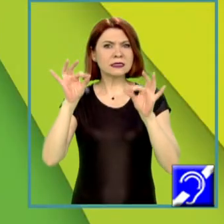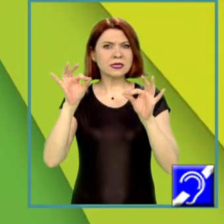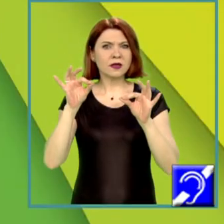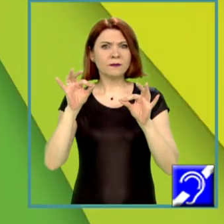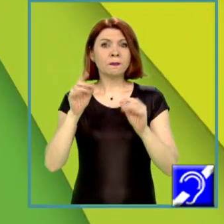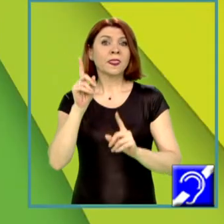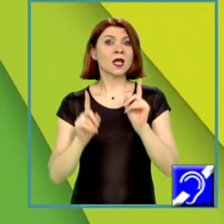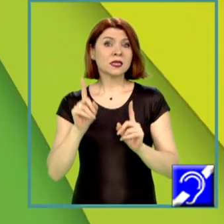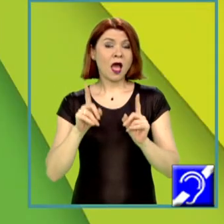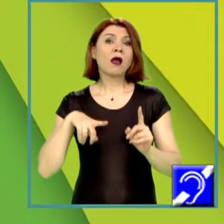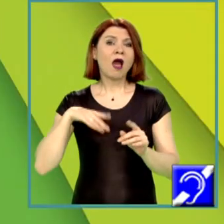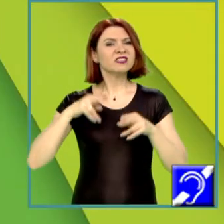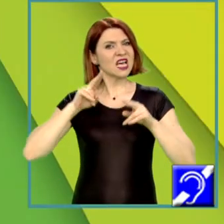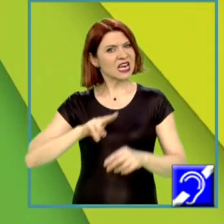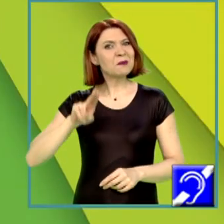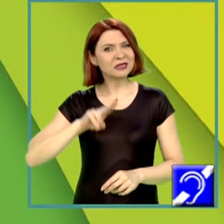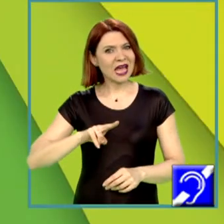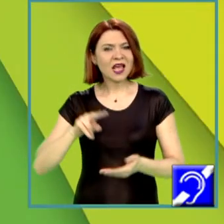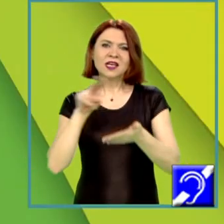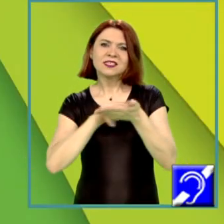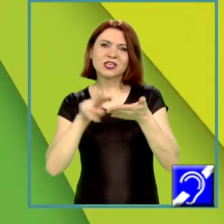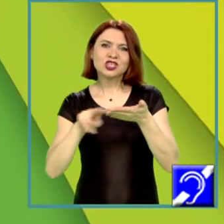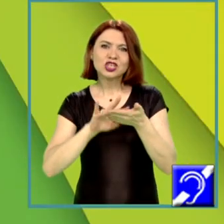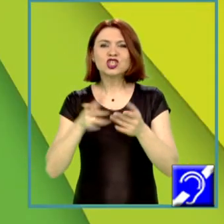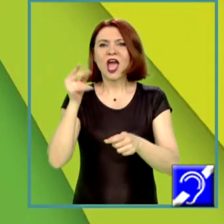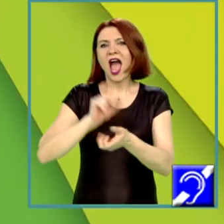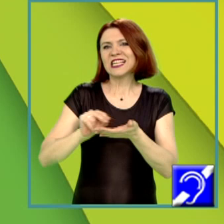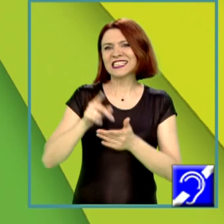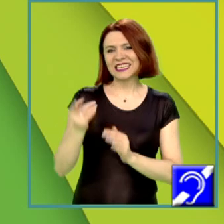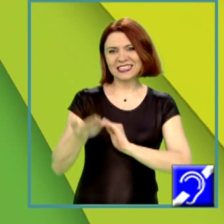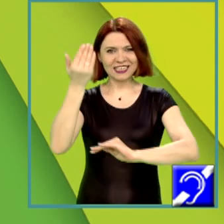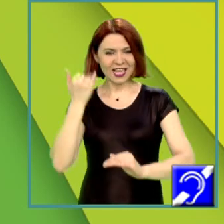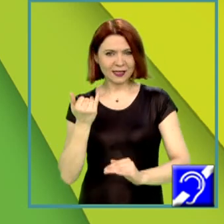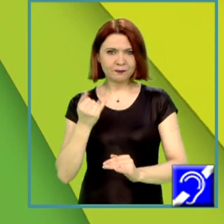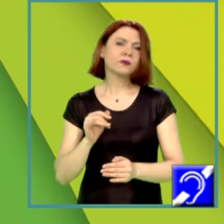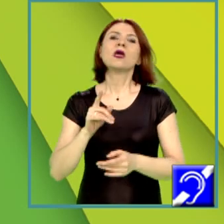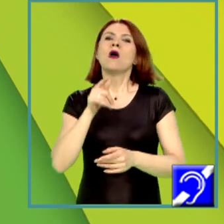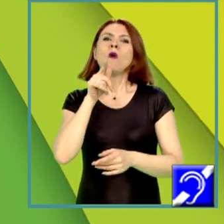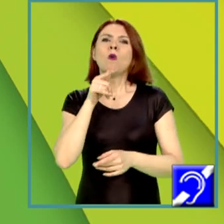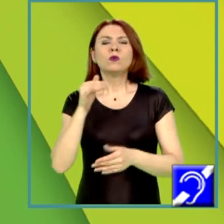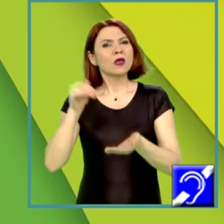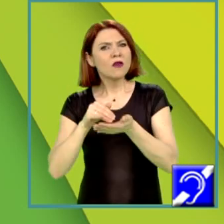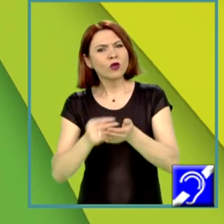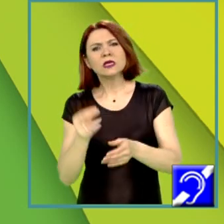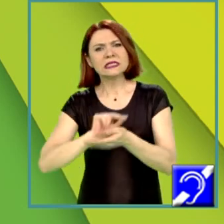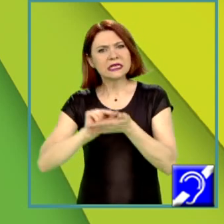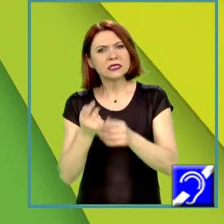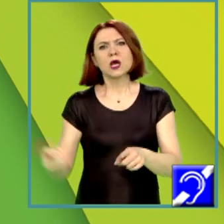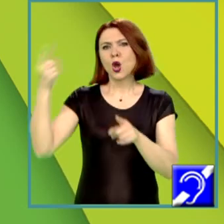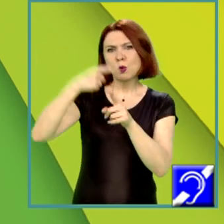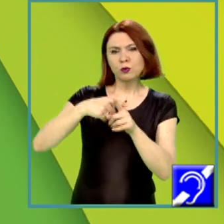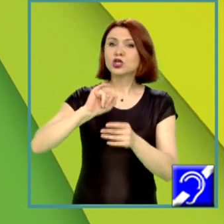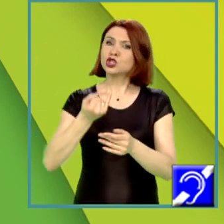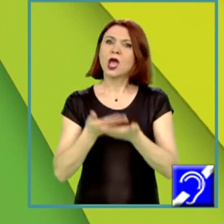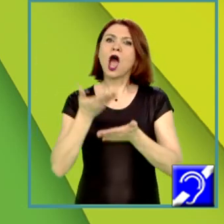dacă aveți răbdarea să citiți ceea ce ați rezolvat Completați acolo unde este necesar și în